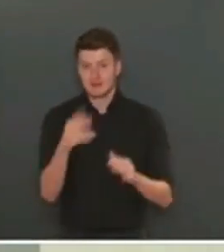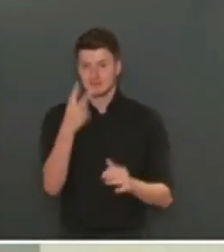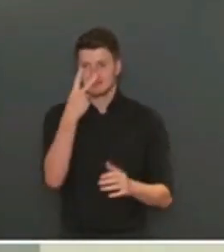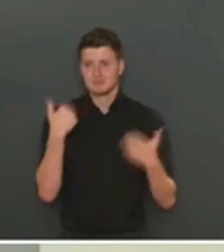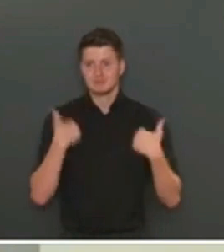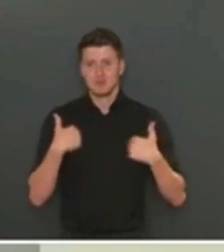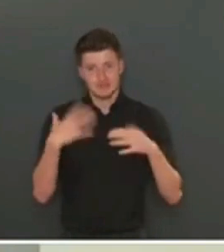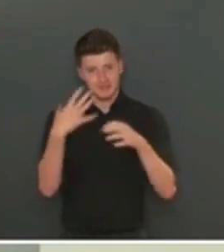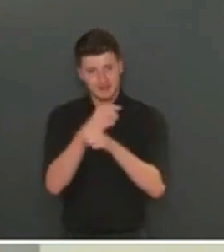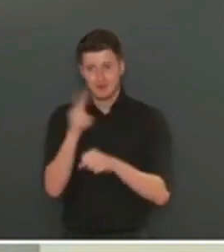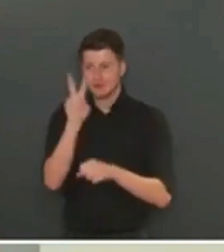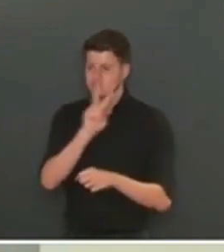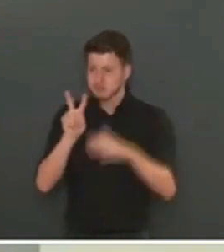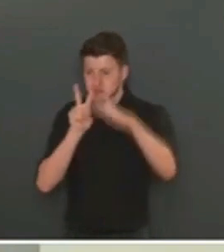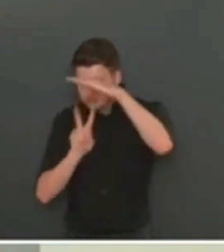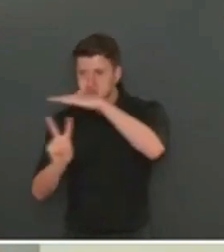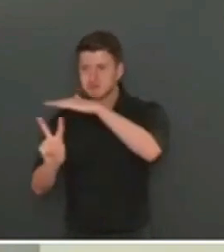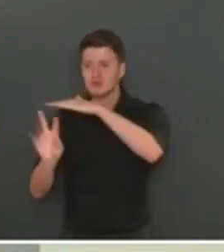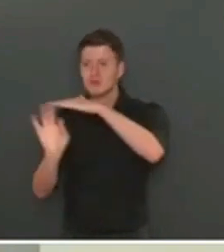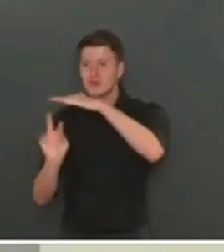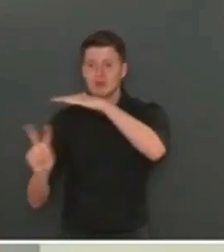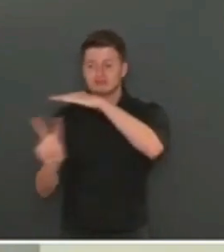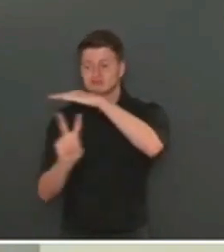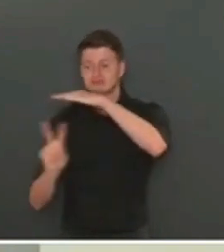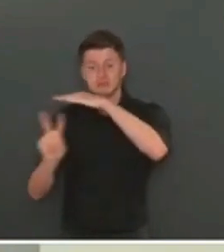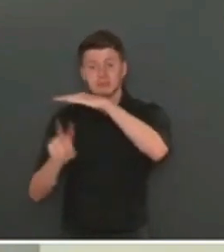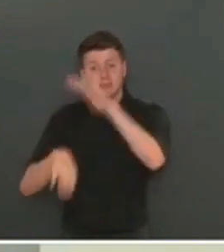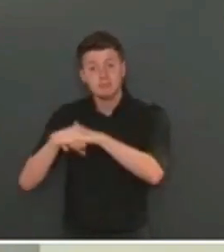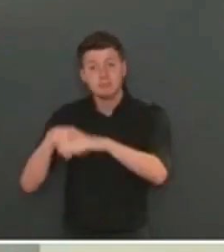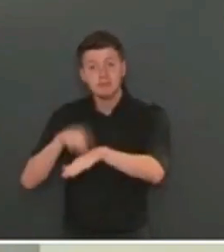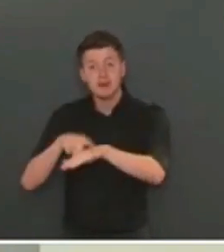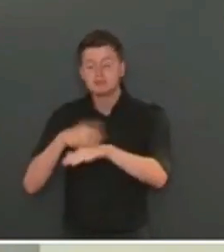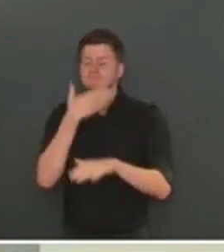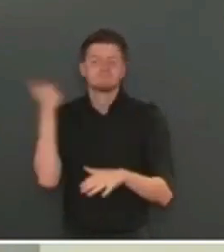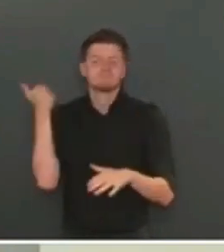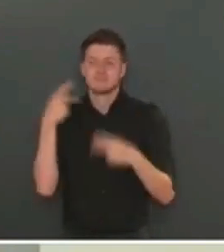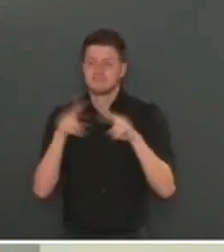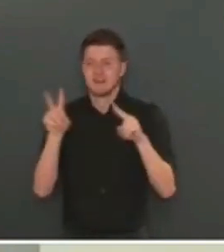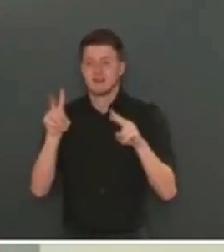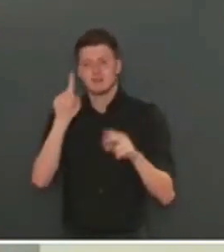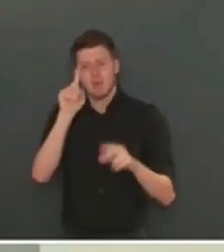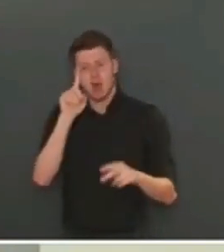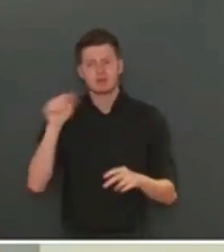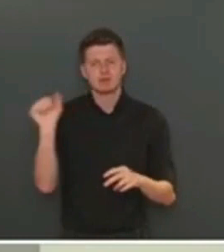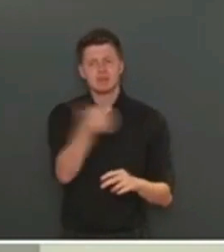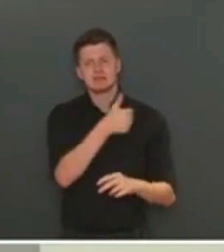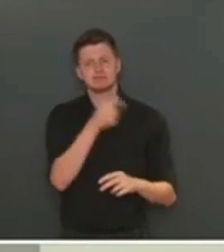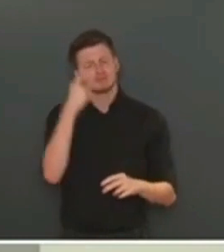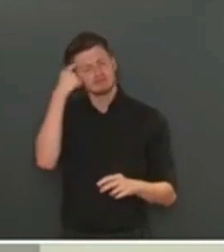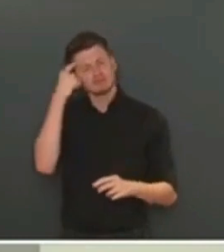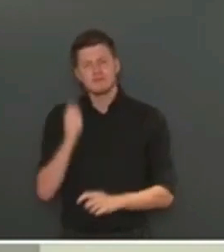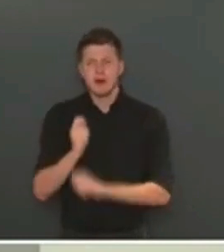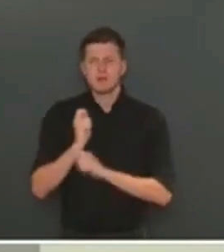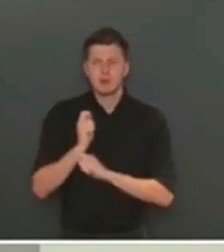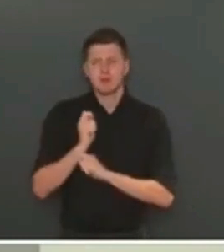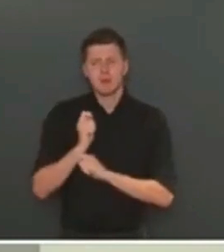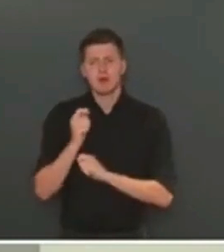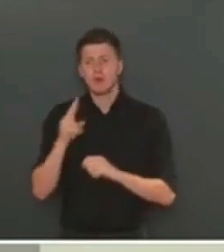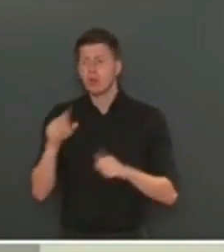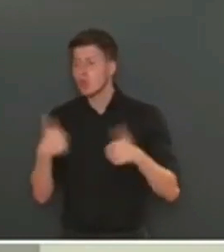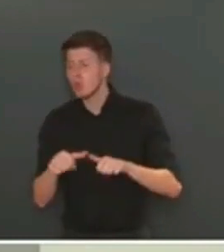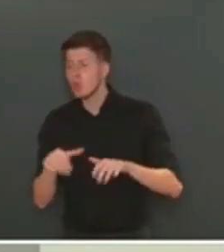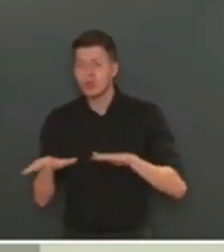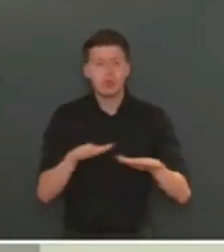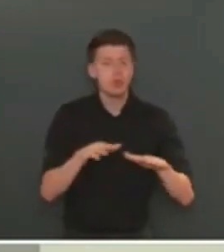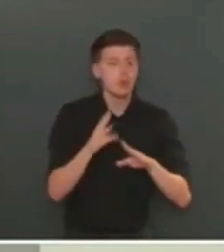personnes sans limite de temps. Bien entendu, nous faisons appel au sens des responsabilités de tout à chacun pour éviter qu'il y ait